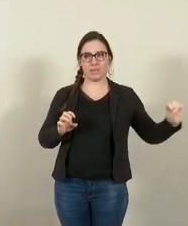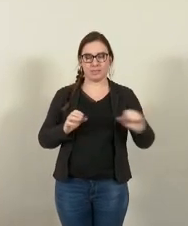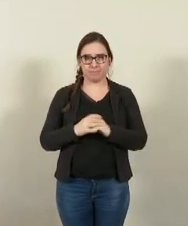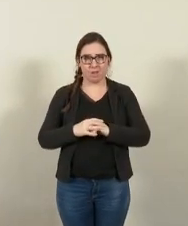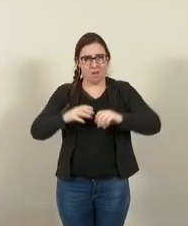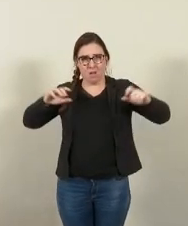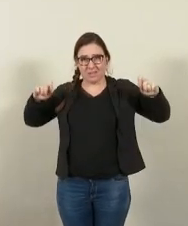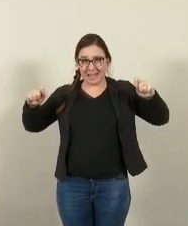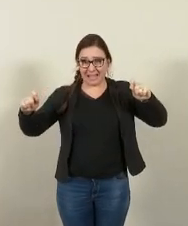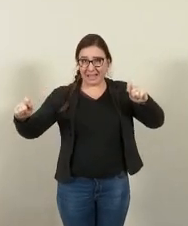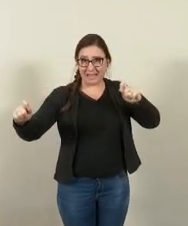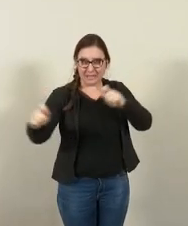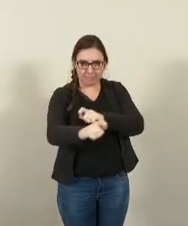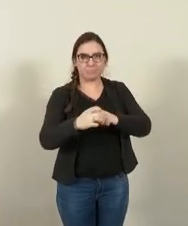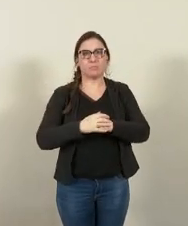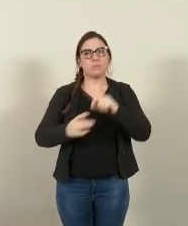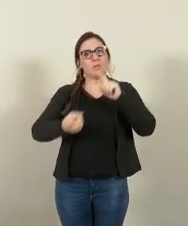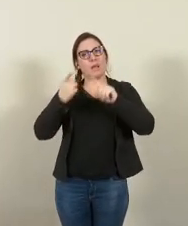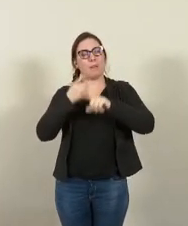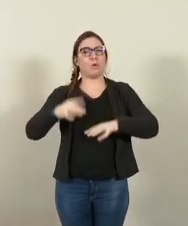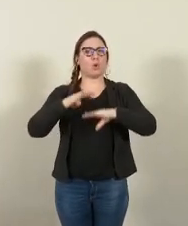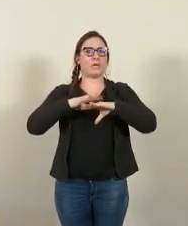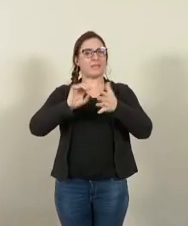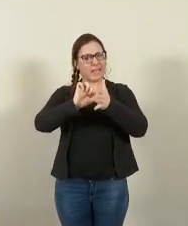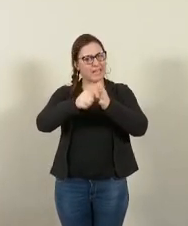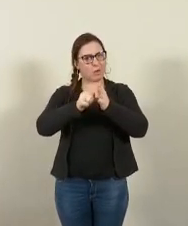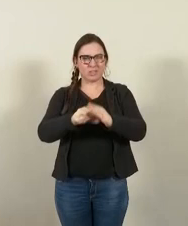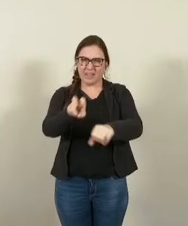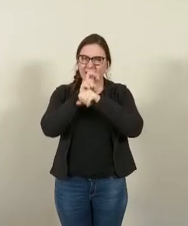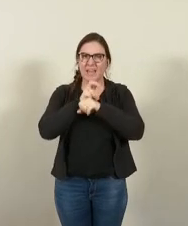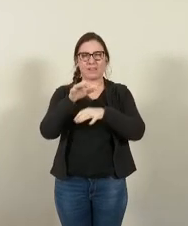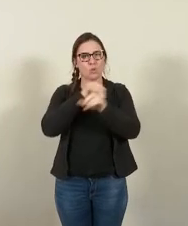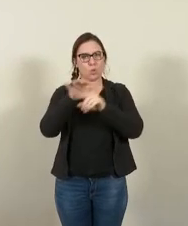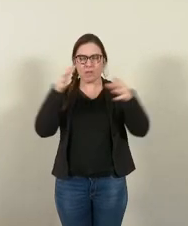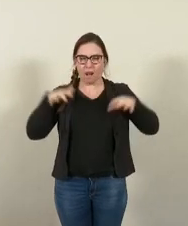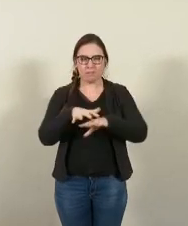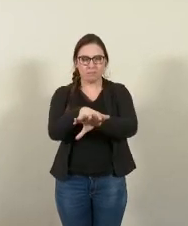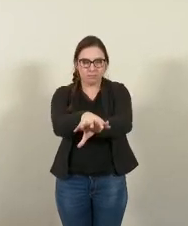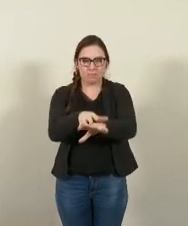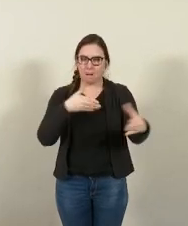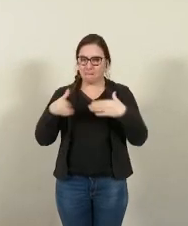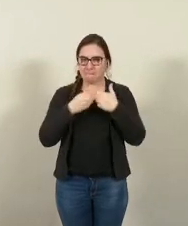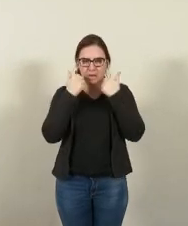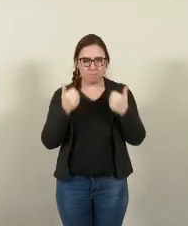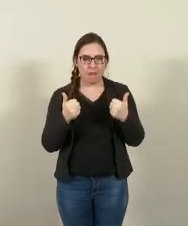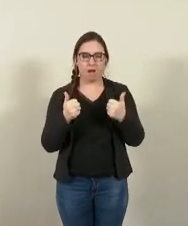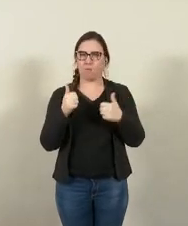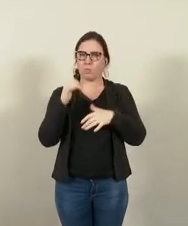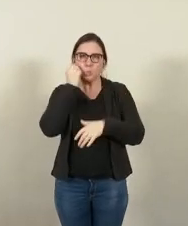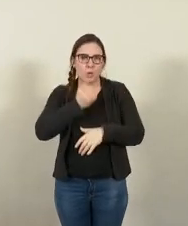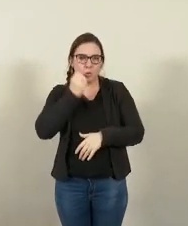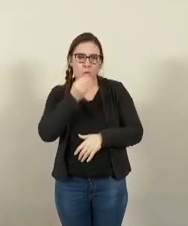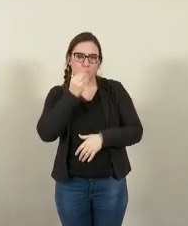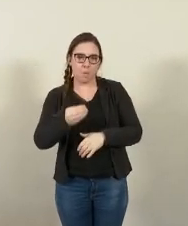mutation il est important pour le quartier de garder une identité de mixité sociale fonctionnelle et d'usage le mail